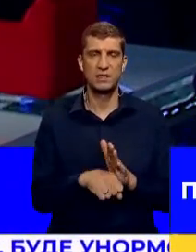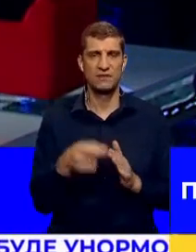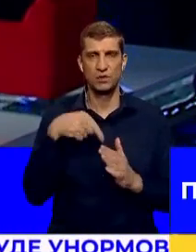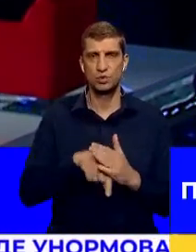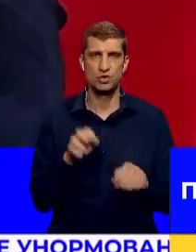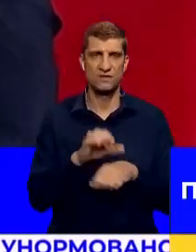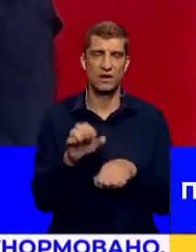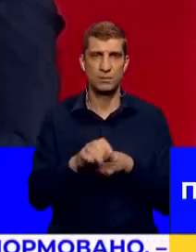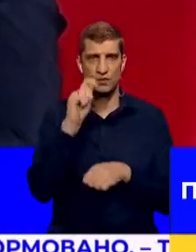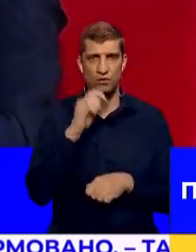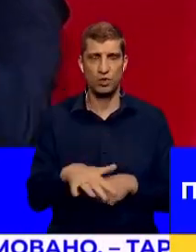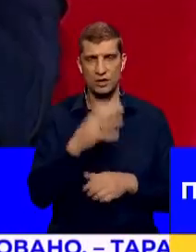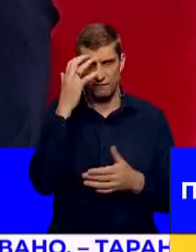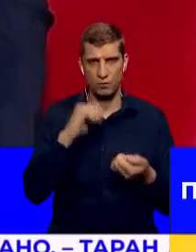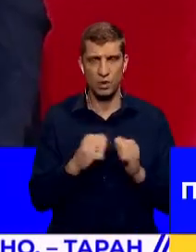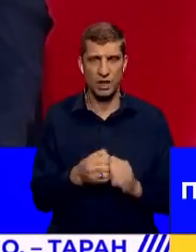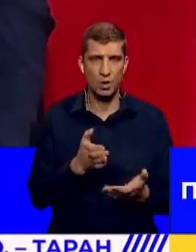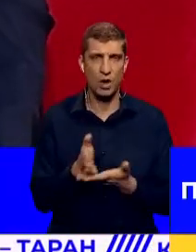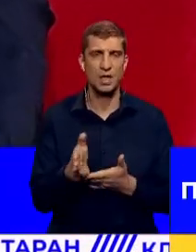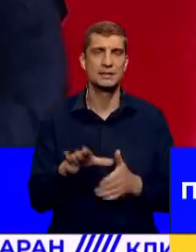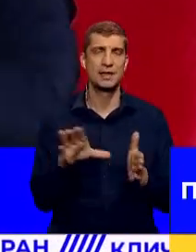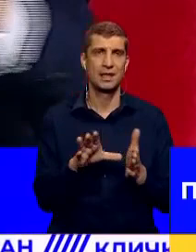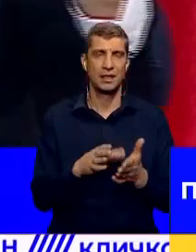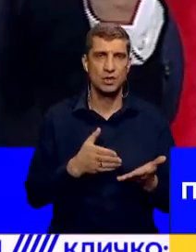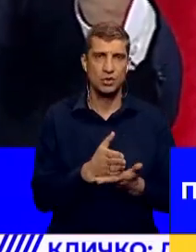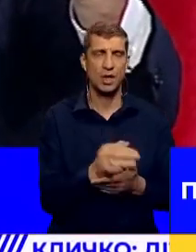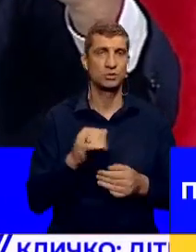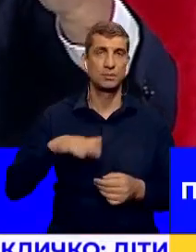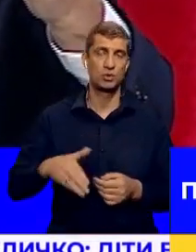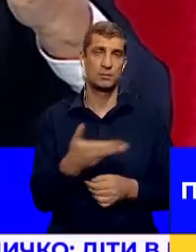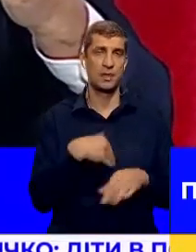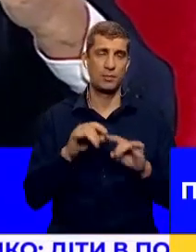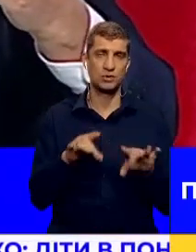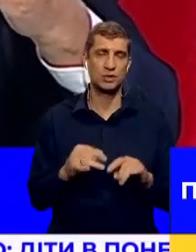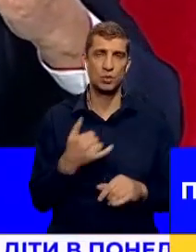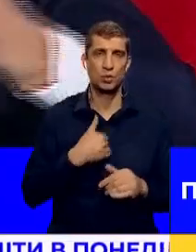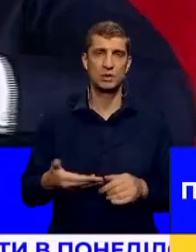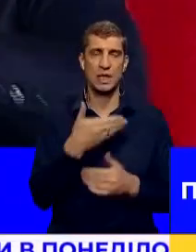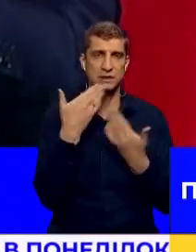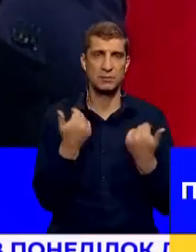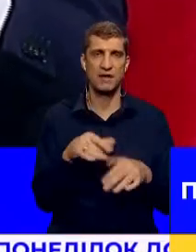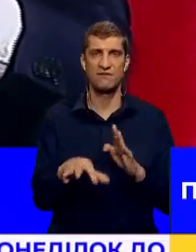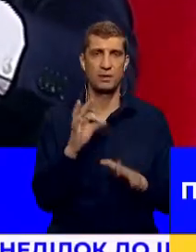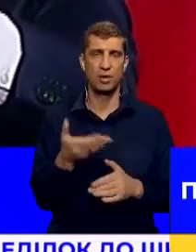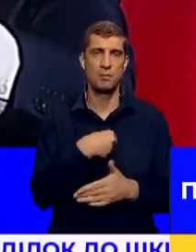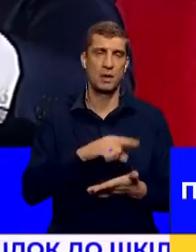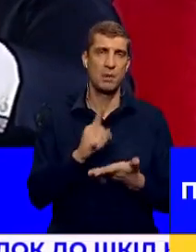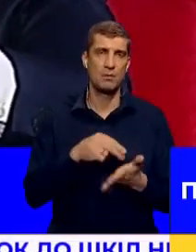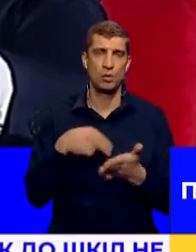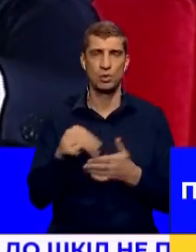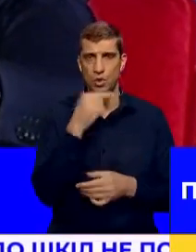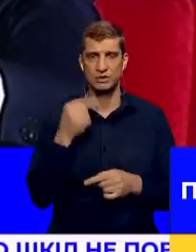виробництво в Україні. Вугільну галузь, енергетичну галузь. І потім нам розказують, у нас немає вибору, ми маємо купувати